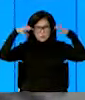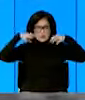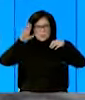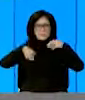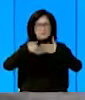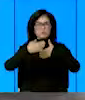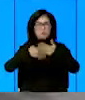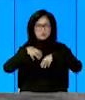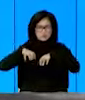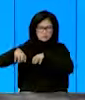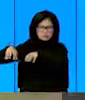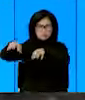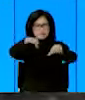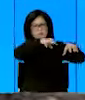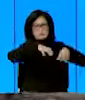masih akan terjadi.